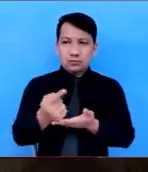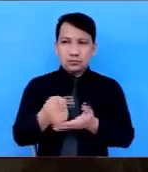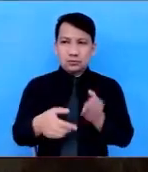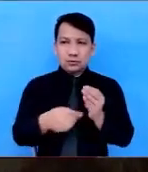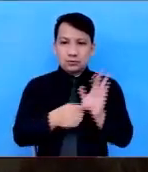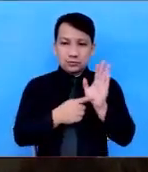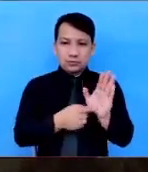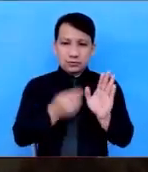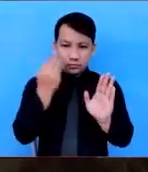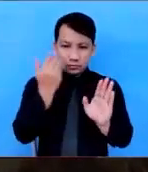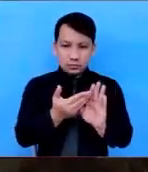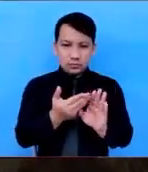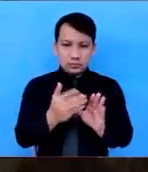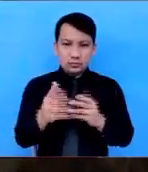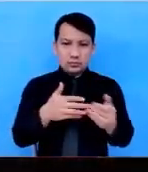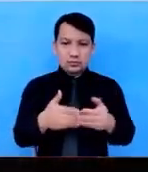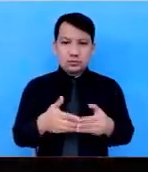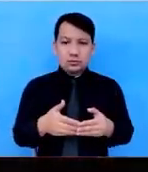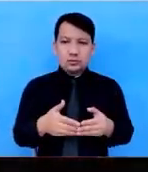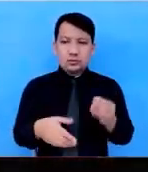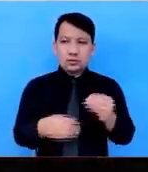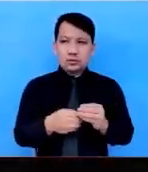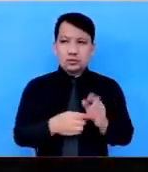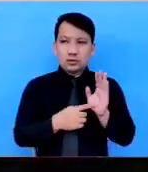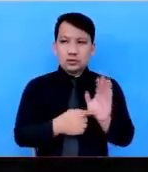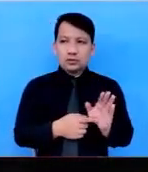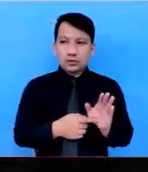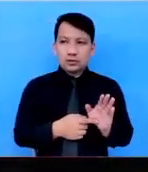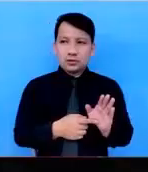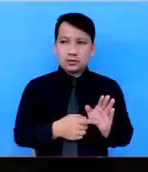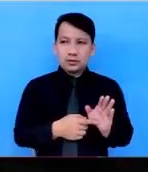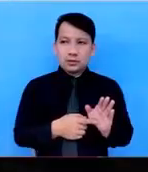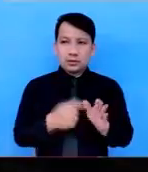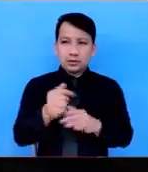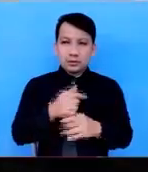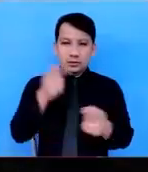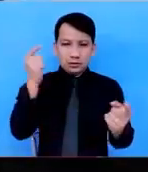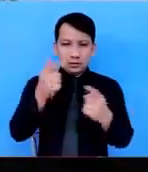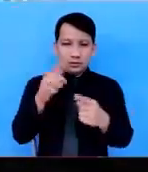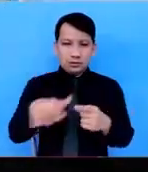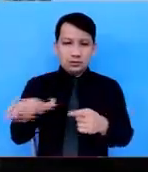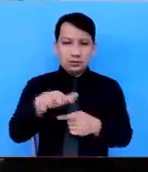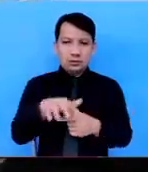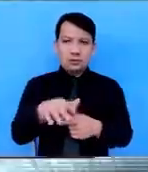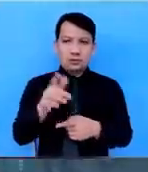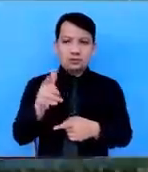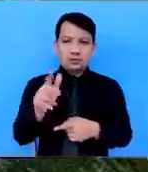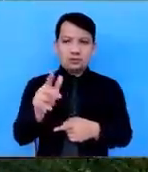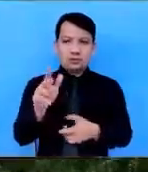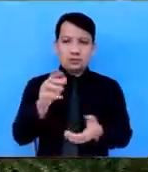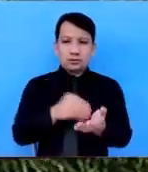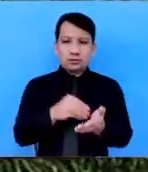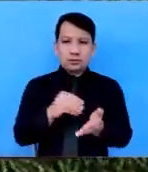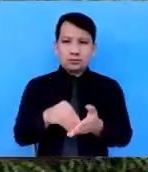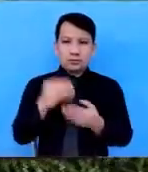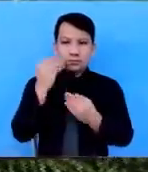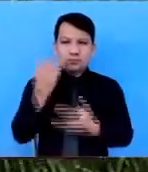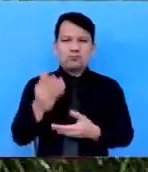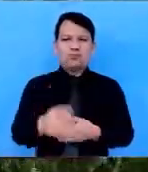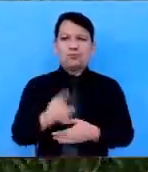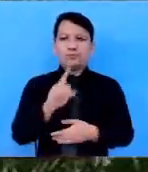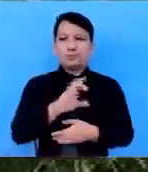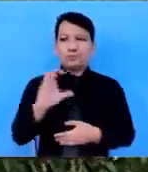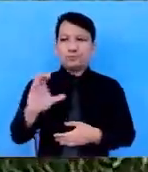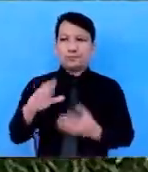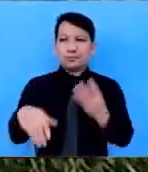vaccination, hindi naabot ng DOH ang 397,000 daily target para makamit ang 23 million booster mark sa unang 100 araw